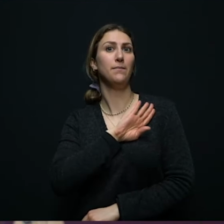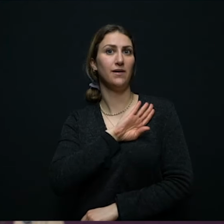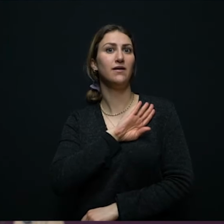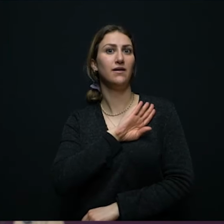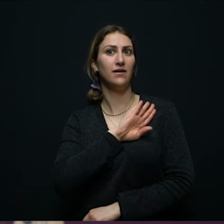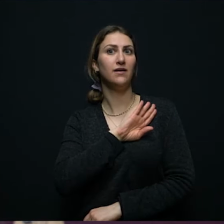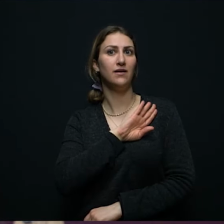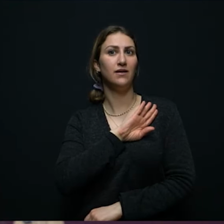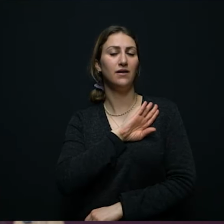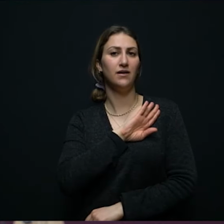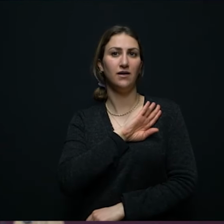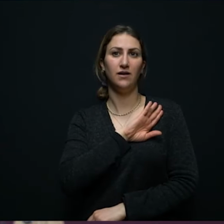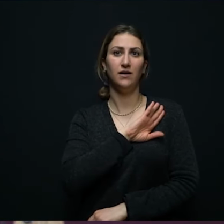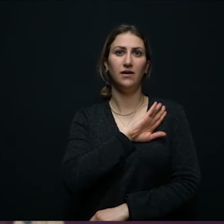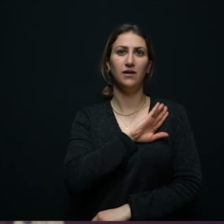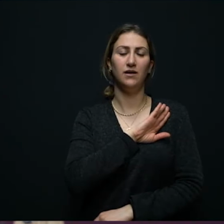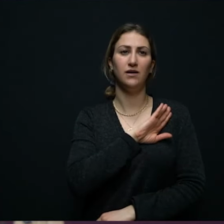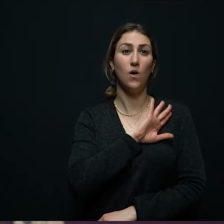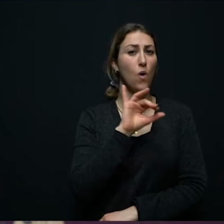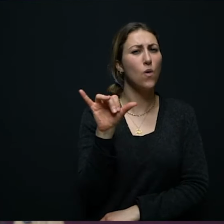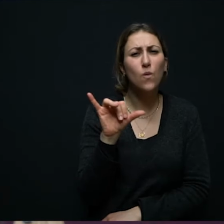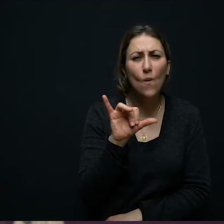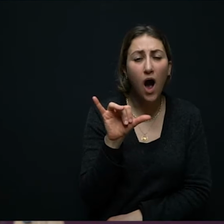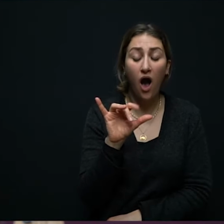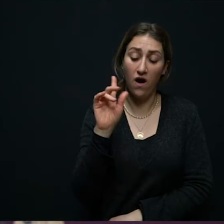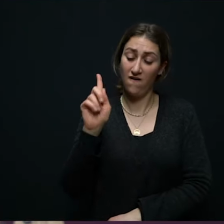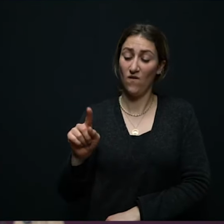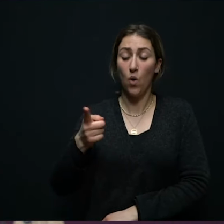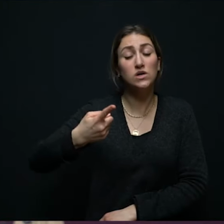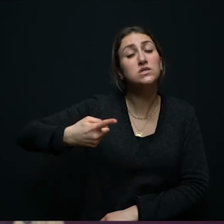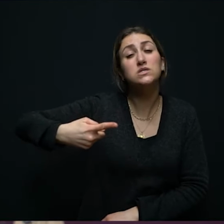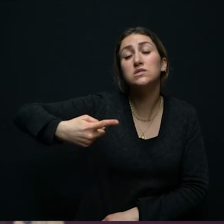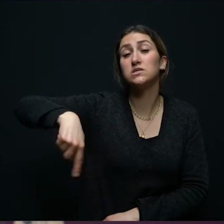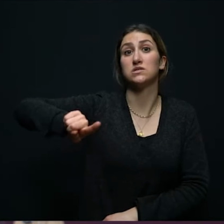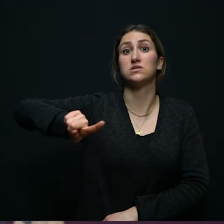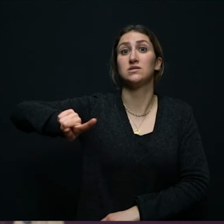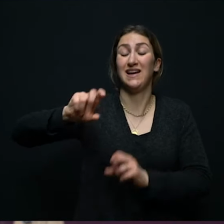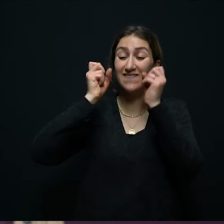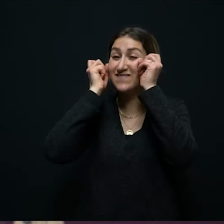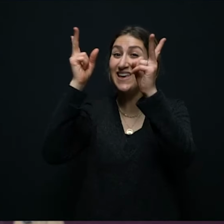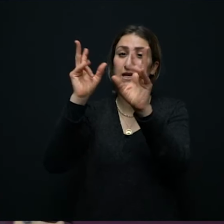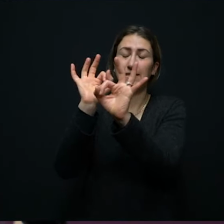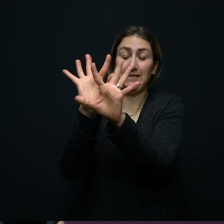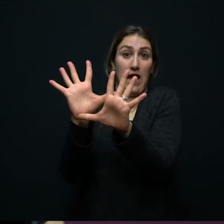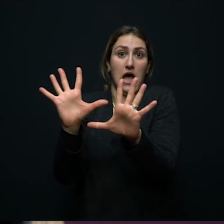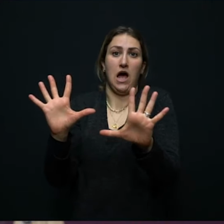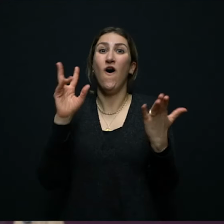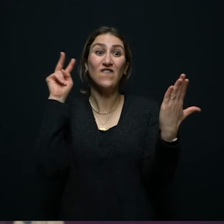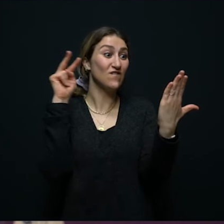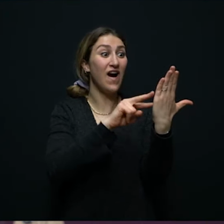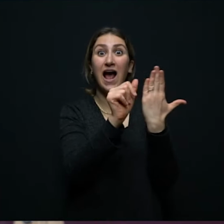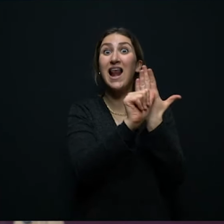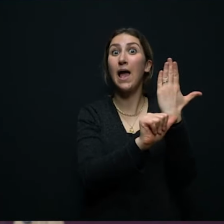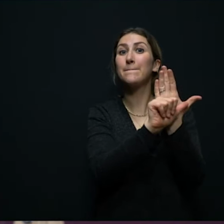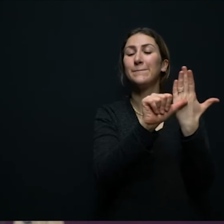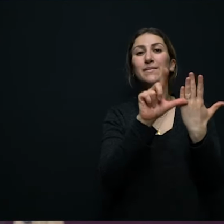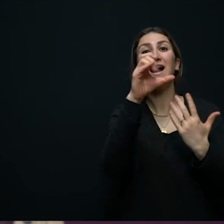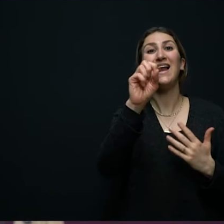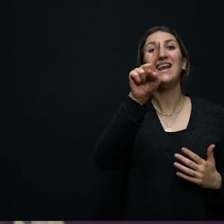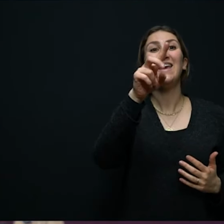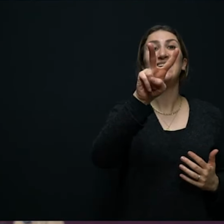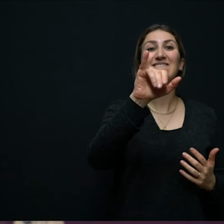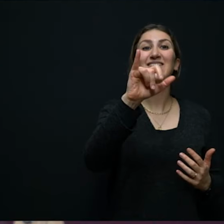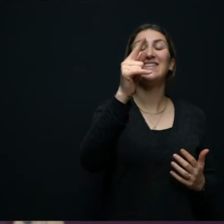cette responsabilité était de mener une vie sainte dans lévitique chapitre dans ses 26 dieu le dis clairement il dit vous